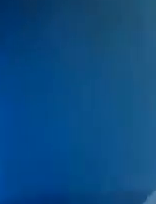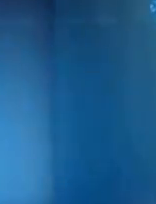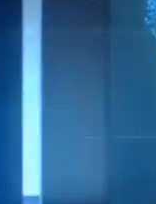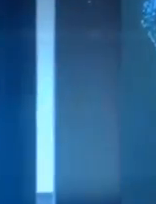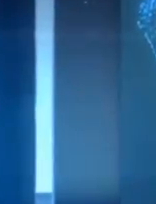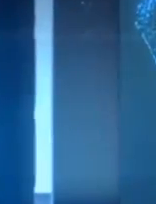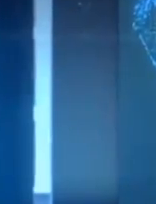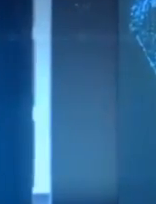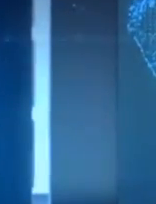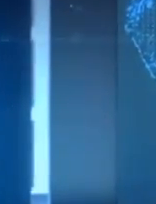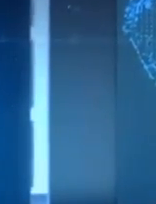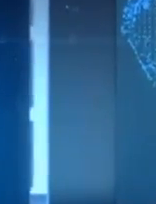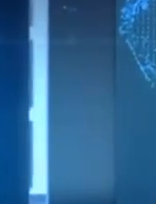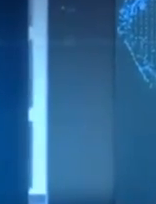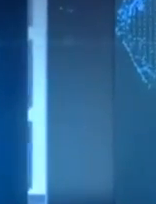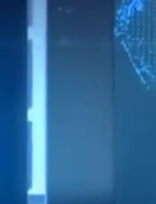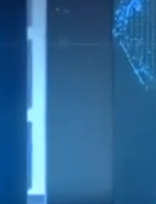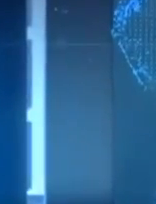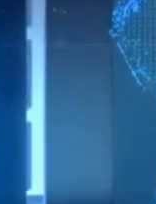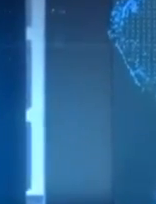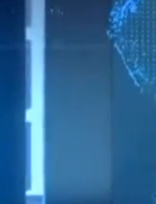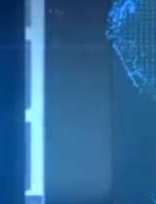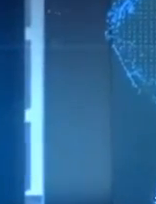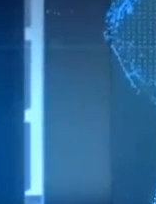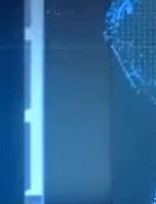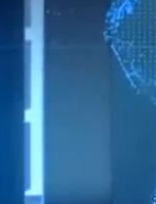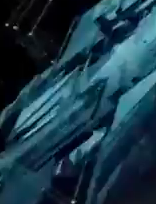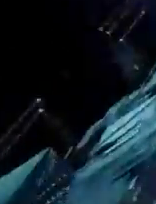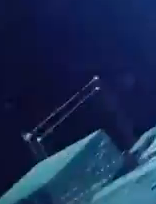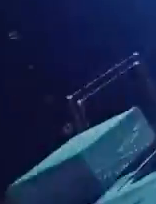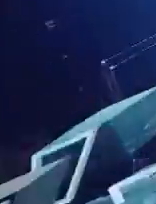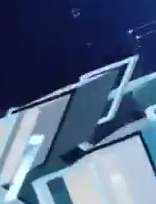Елдана Серікбайқызы, Ғабит Қабдырахман, Ерлан Азанбай, Жетісу телеарнасы.